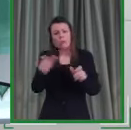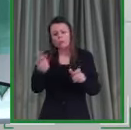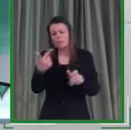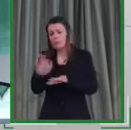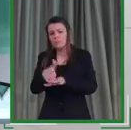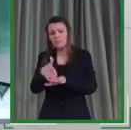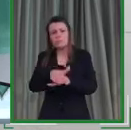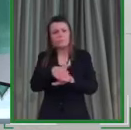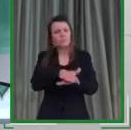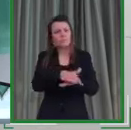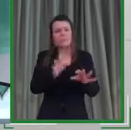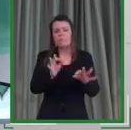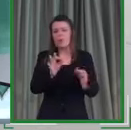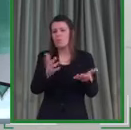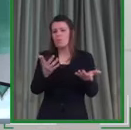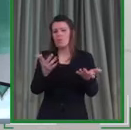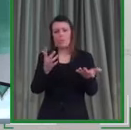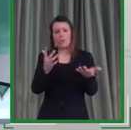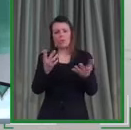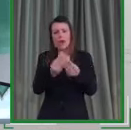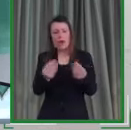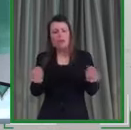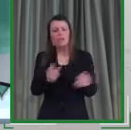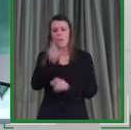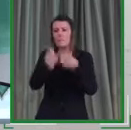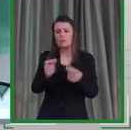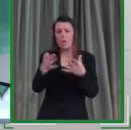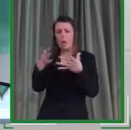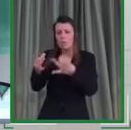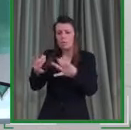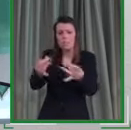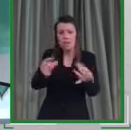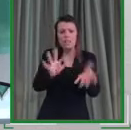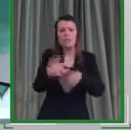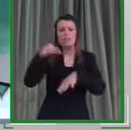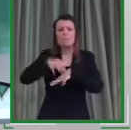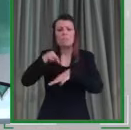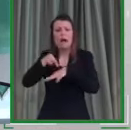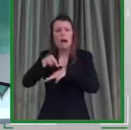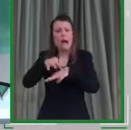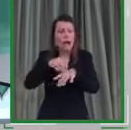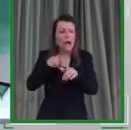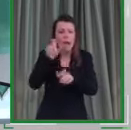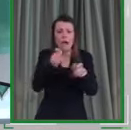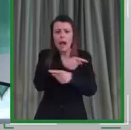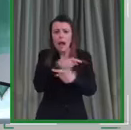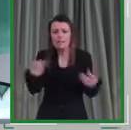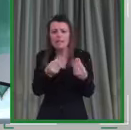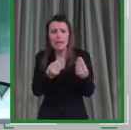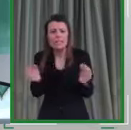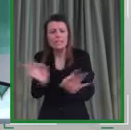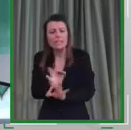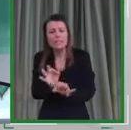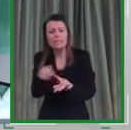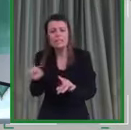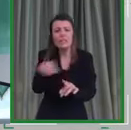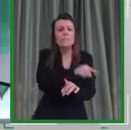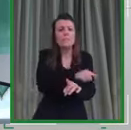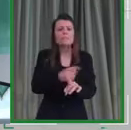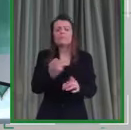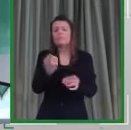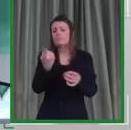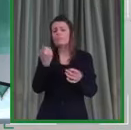da malato ha fatto infettare un numero gigantesco di persone parte di questa è stata fotografata